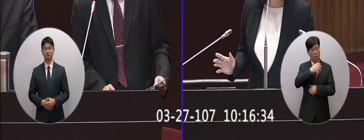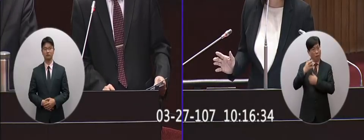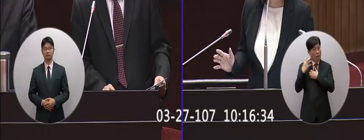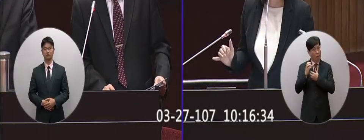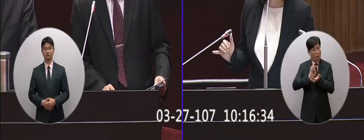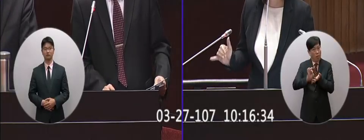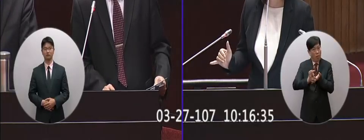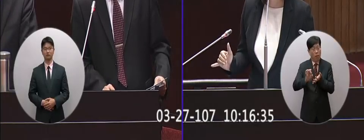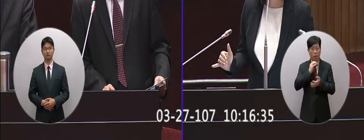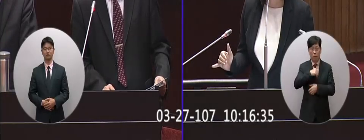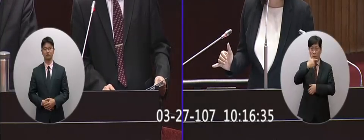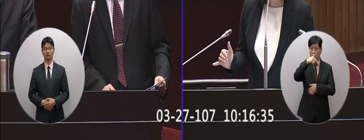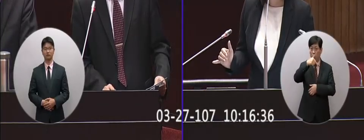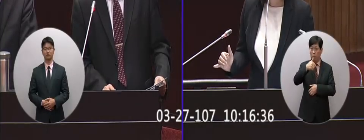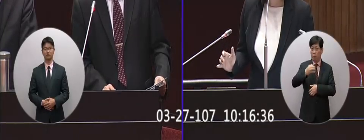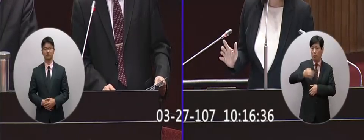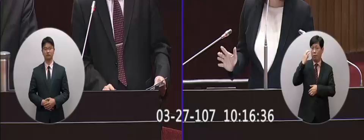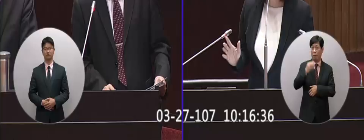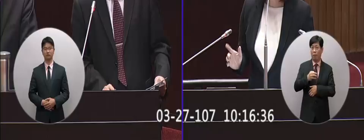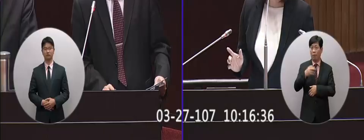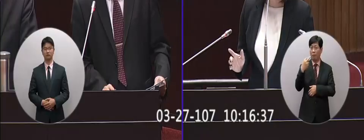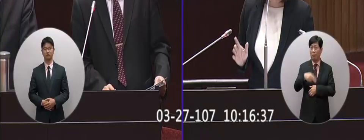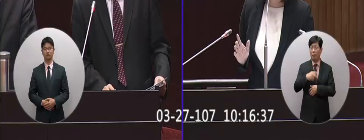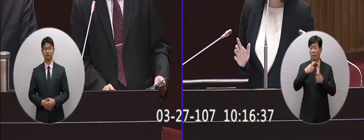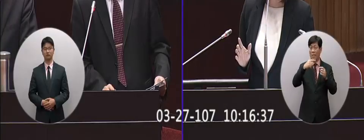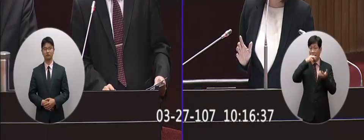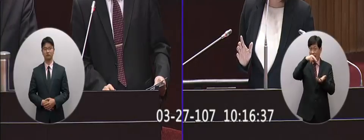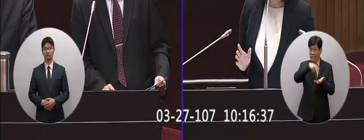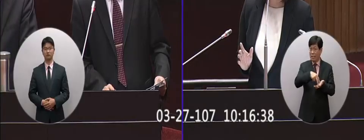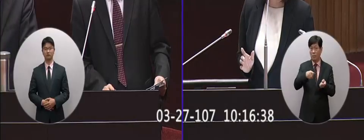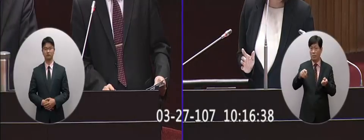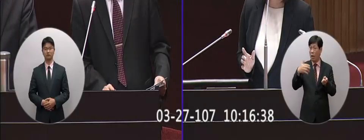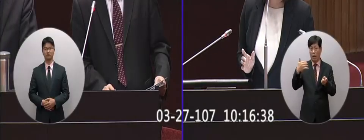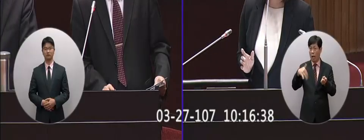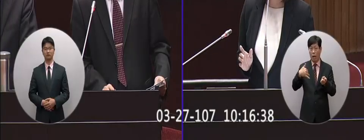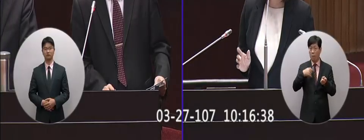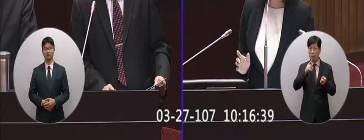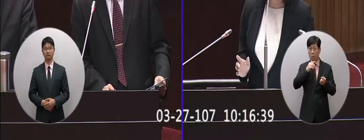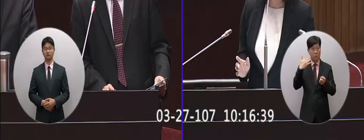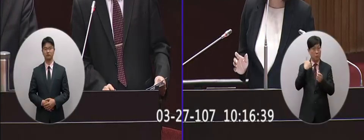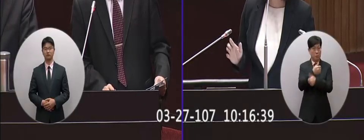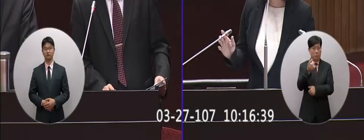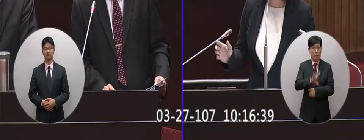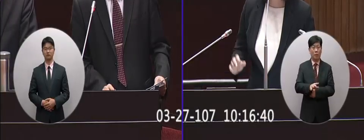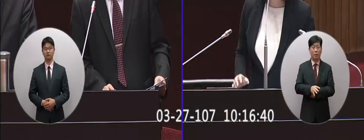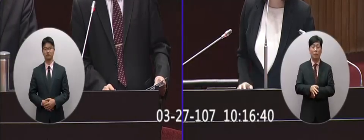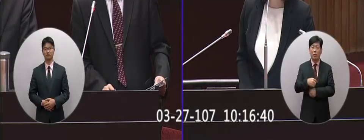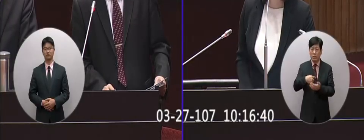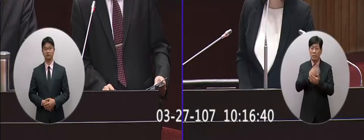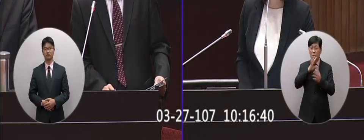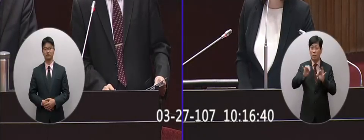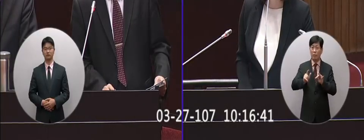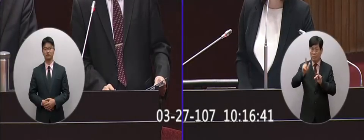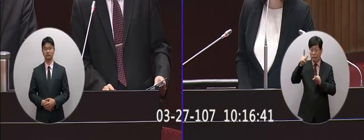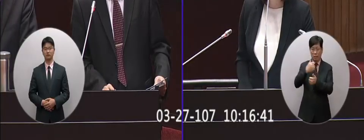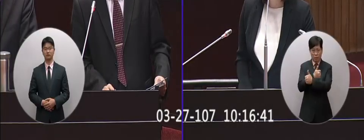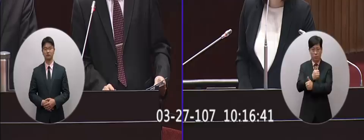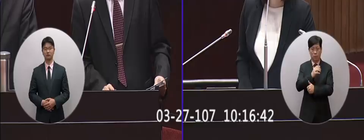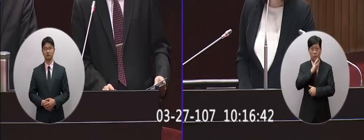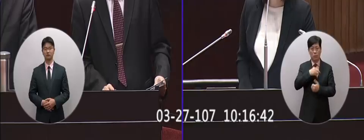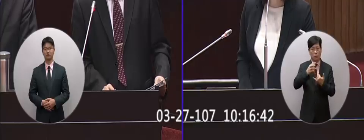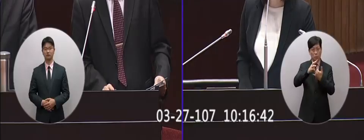担的成本高达6块，而且日历还没有任何的时机哦，它只是有陆上的一些经